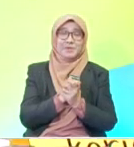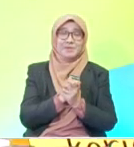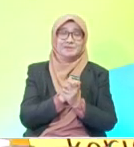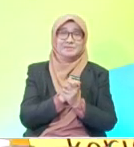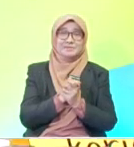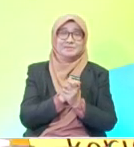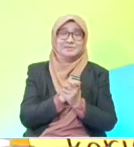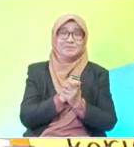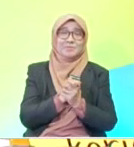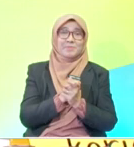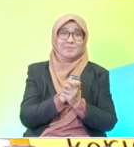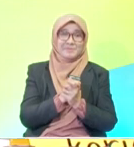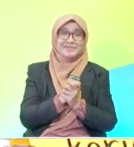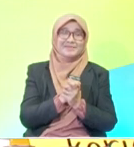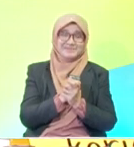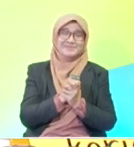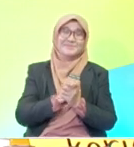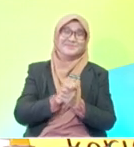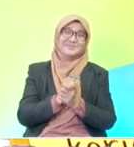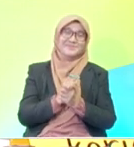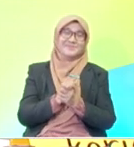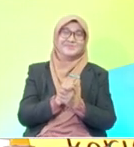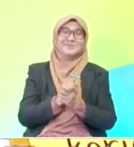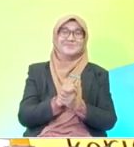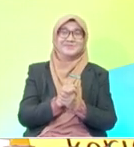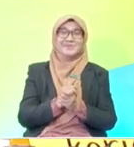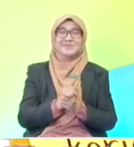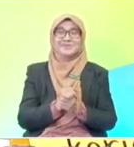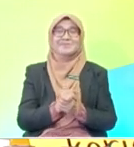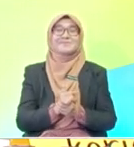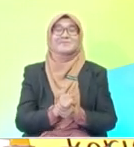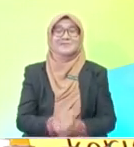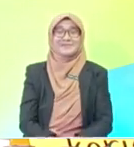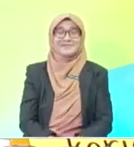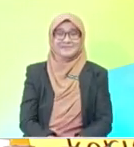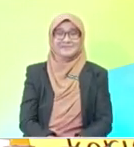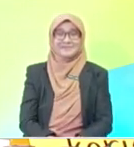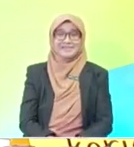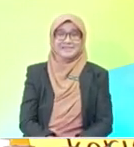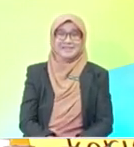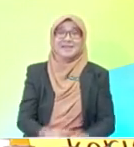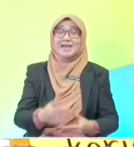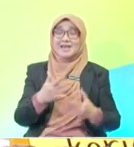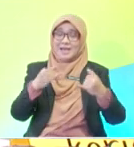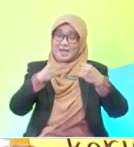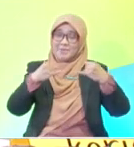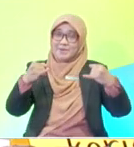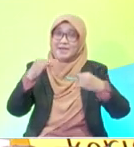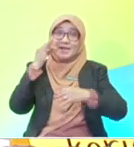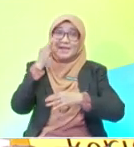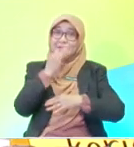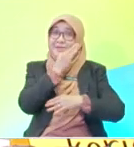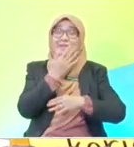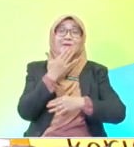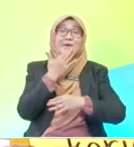apa nama? Kehebatan lebih tinggi daripada Abang Fizi sebab cikgu warna merah. Hebat cikgu. Saya warna hijau yang lebih mendamaikan. Abang Fizi warna hijau tapi sebenarnya